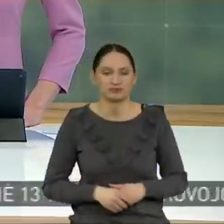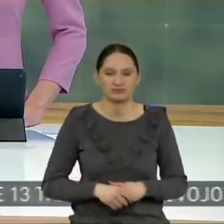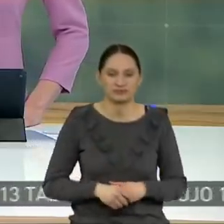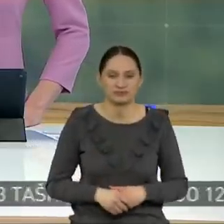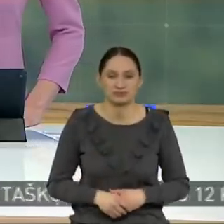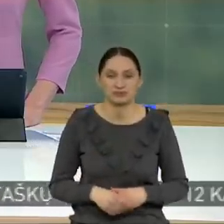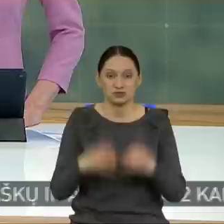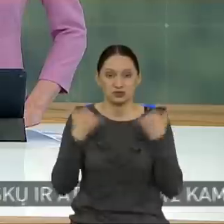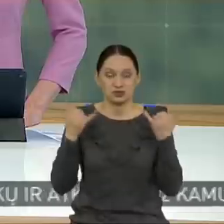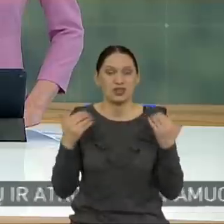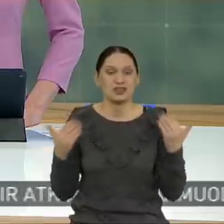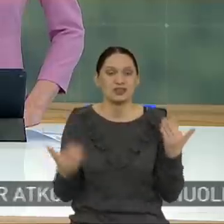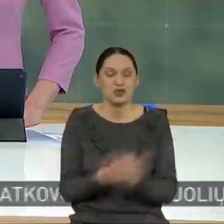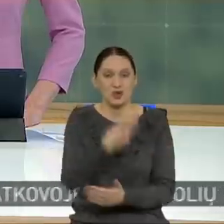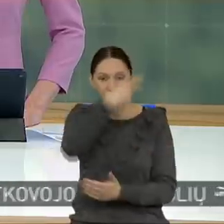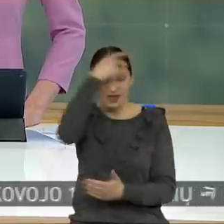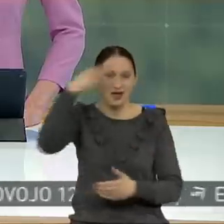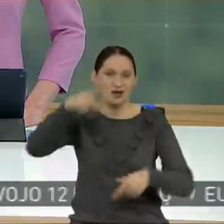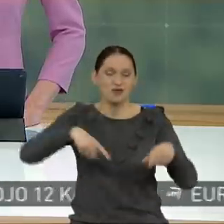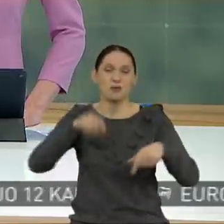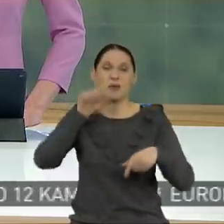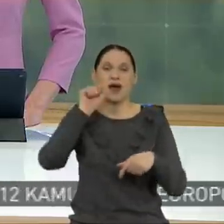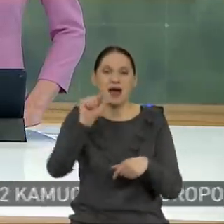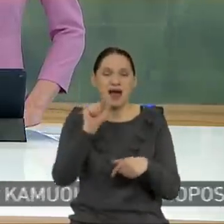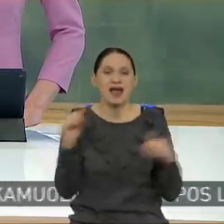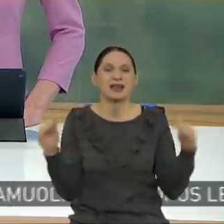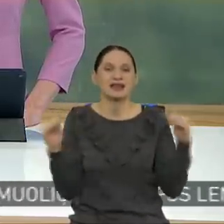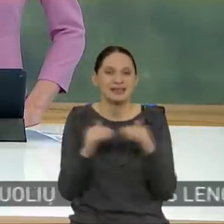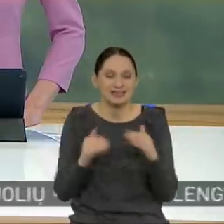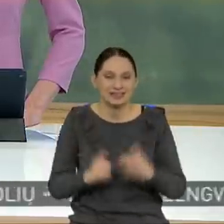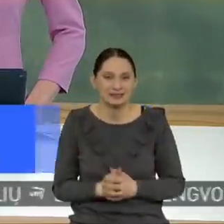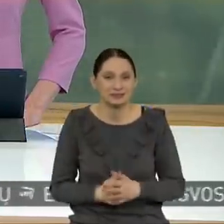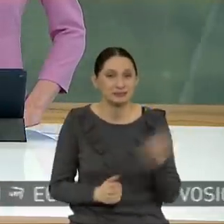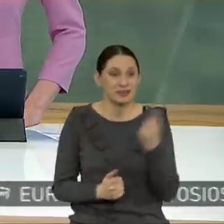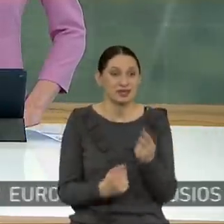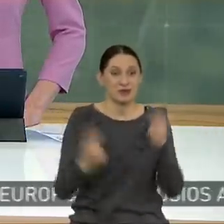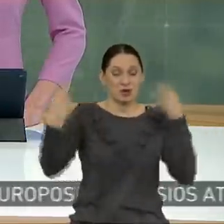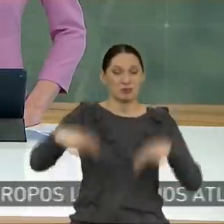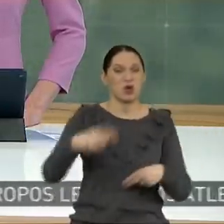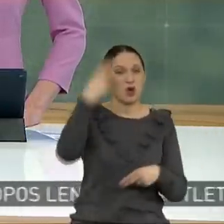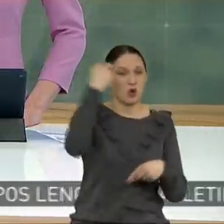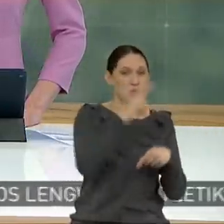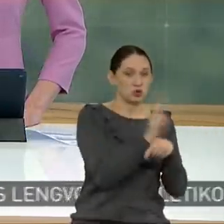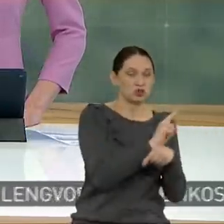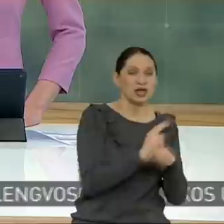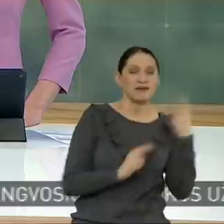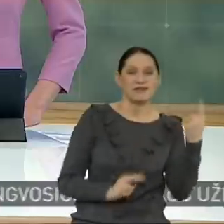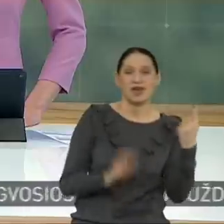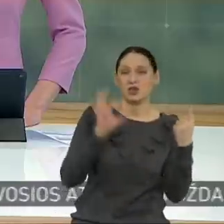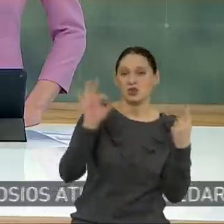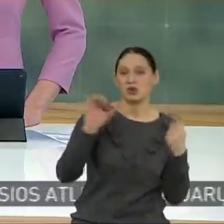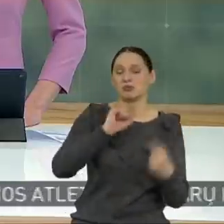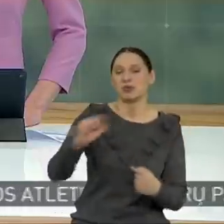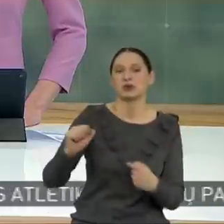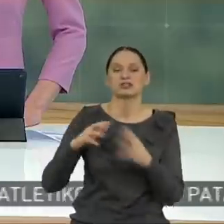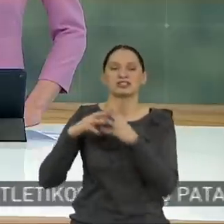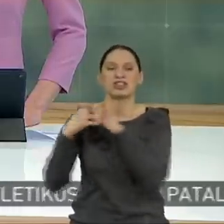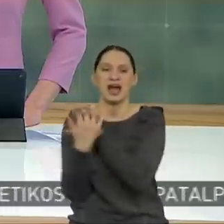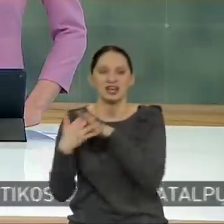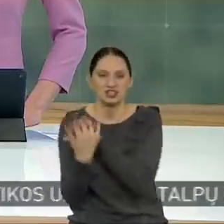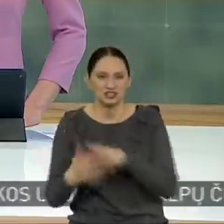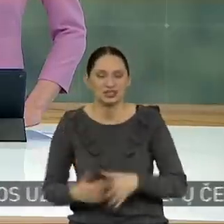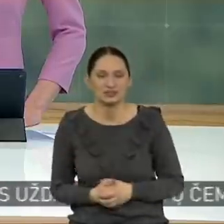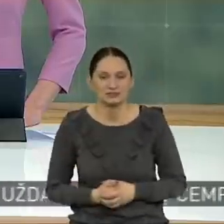Šiandien prasidėjo naujas Lietuvos futbolo A lygos sezonas. Pirmose rungtynėse Kauno Žalgiris 1-0 nugalėjo Gargždų Bangą,